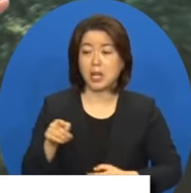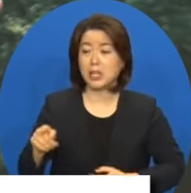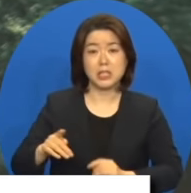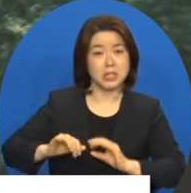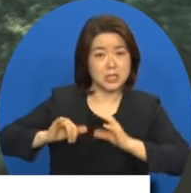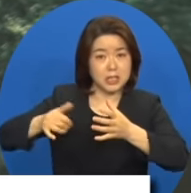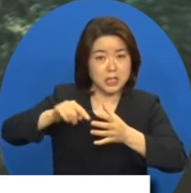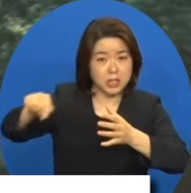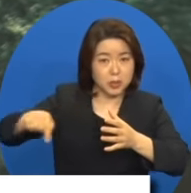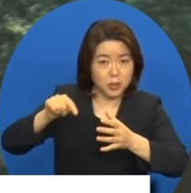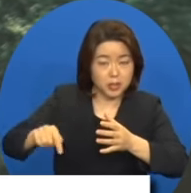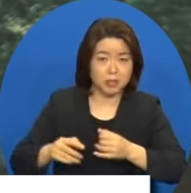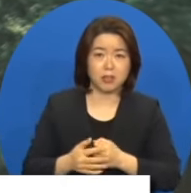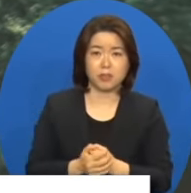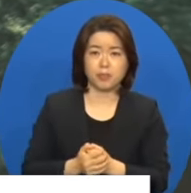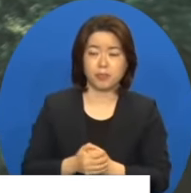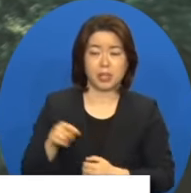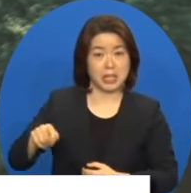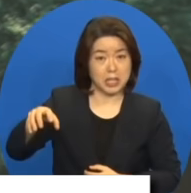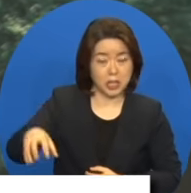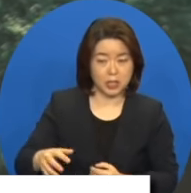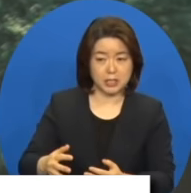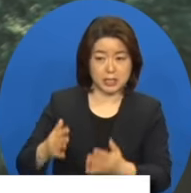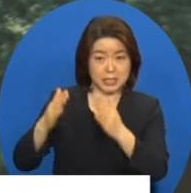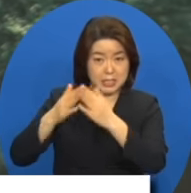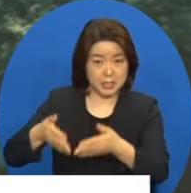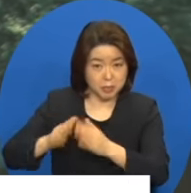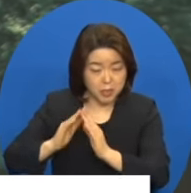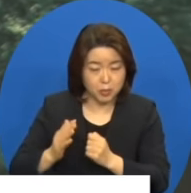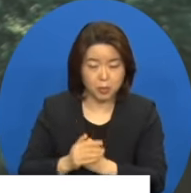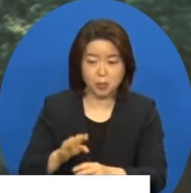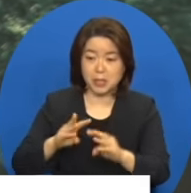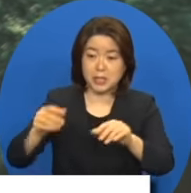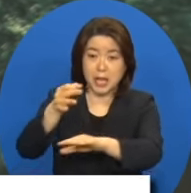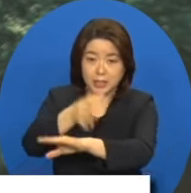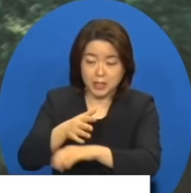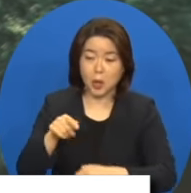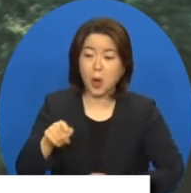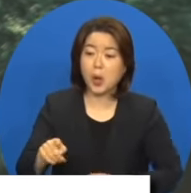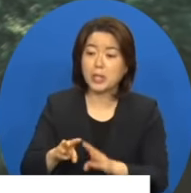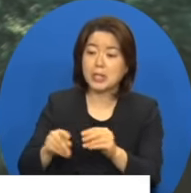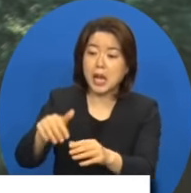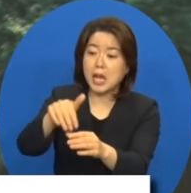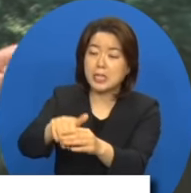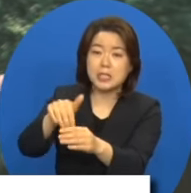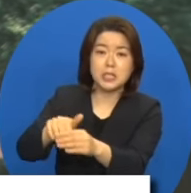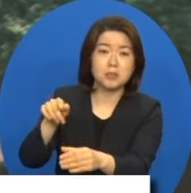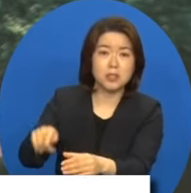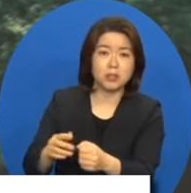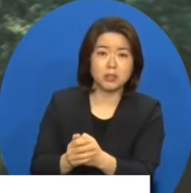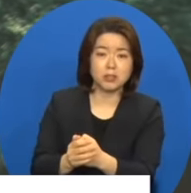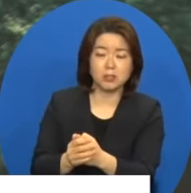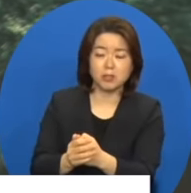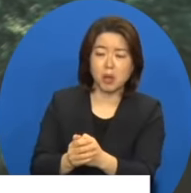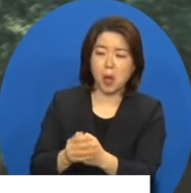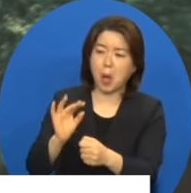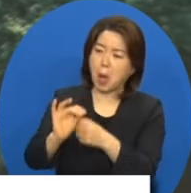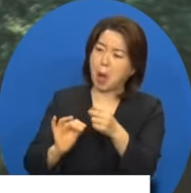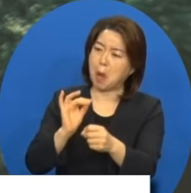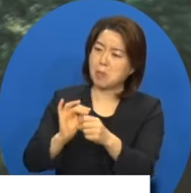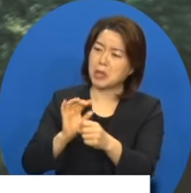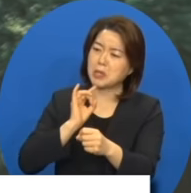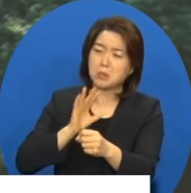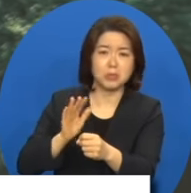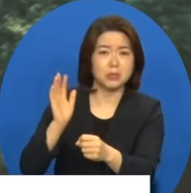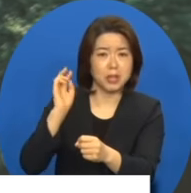세상에서 여기서 집 짓고 땅 사고 이 땅에다가 심는 것은 길어야 100년도 안 되는 일입니다.